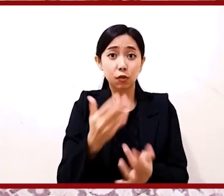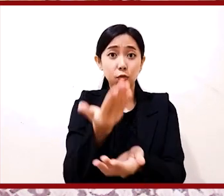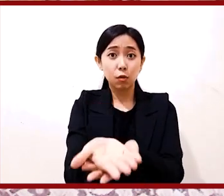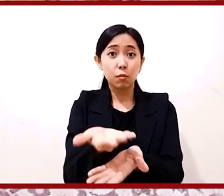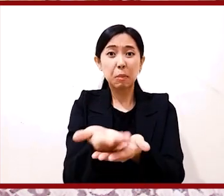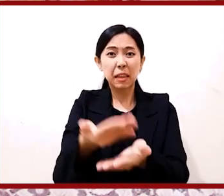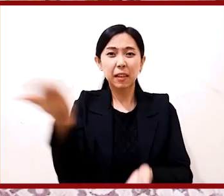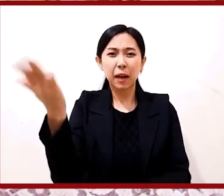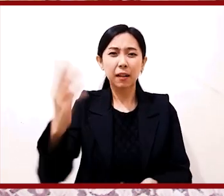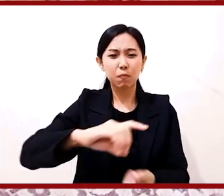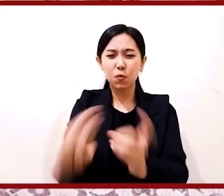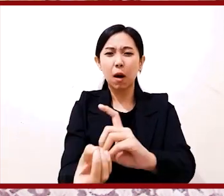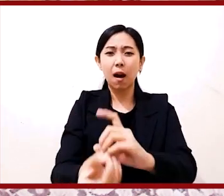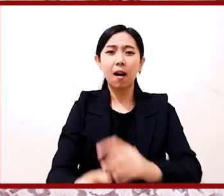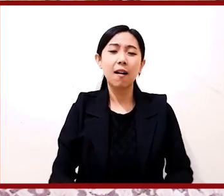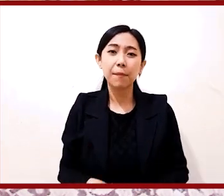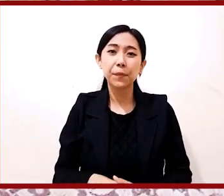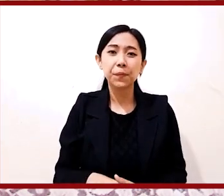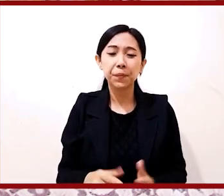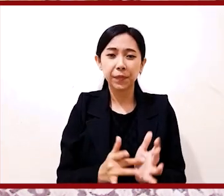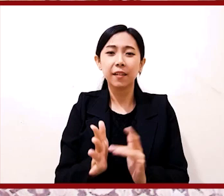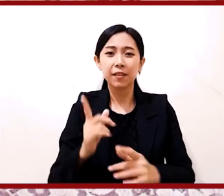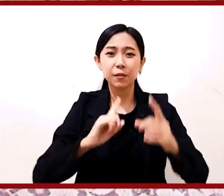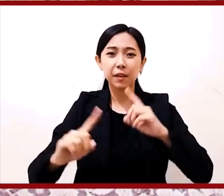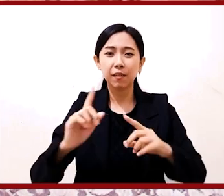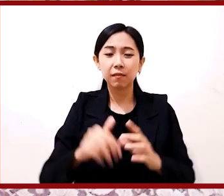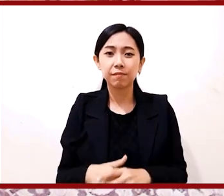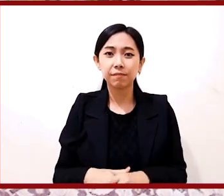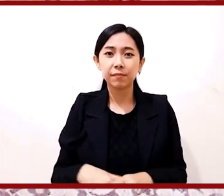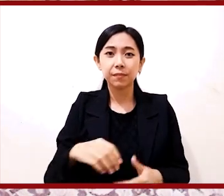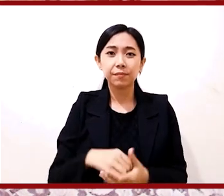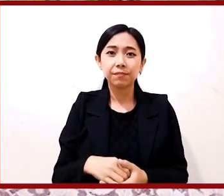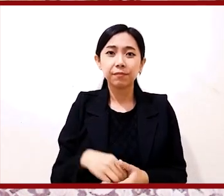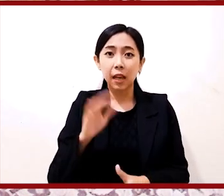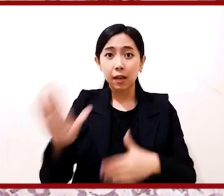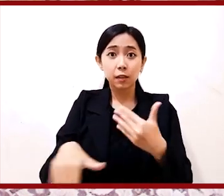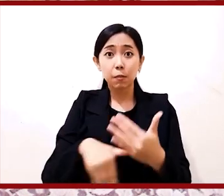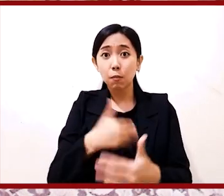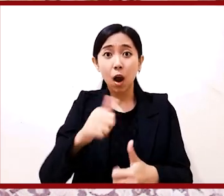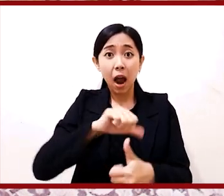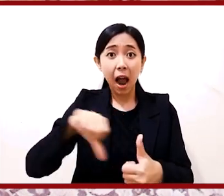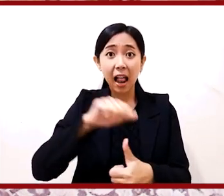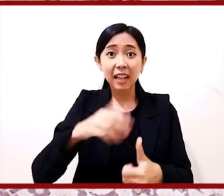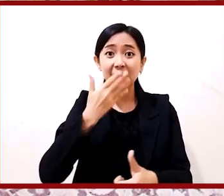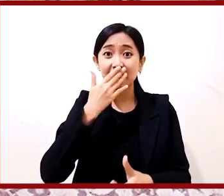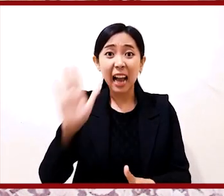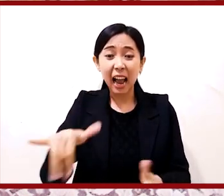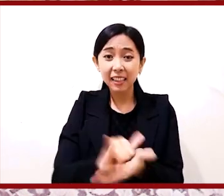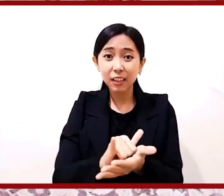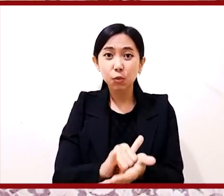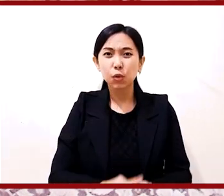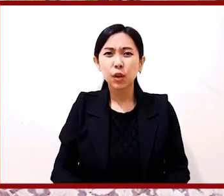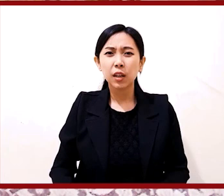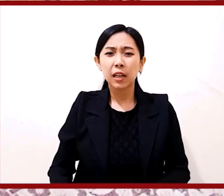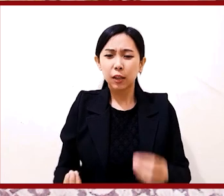Yesus meminta mereka mengubah hati mereka. Kata Yesus pada ayat 23, semua hal-hal